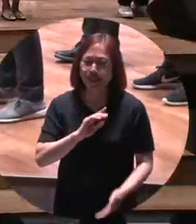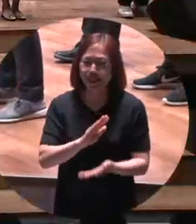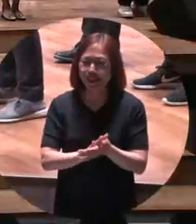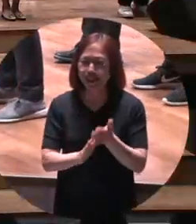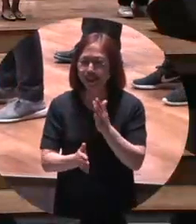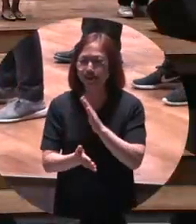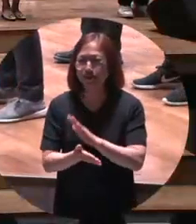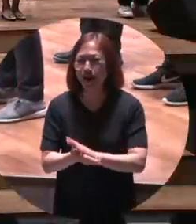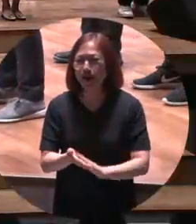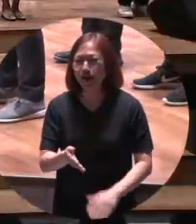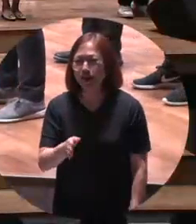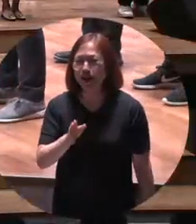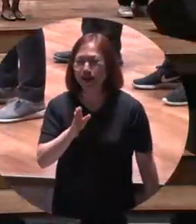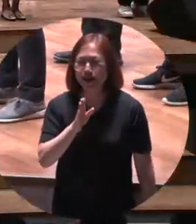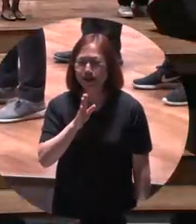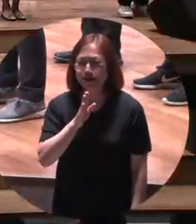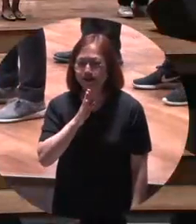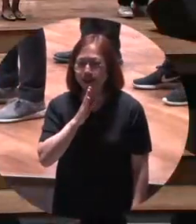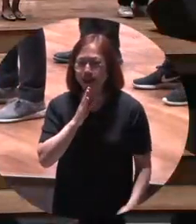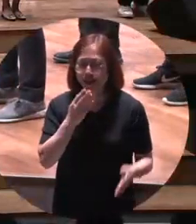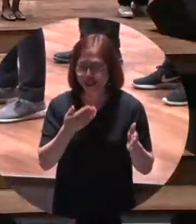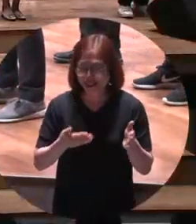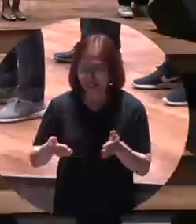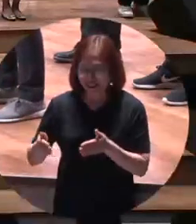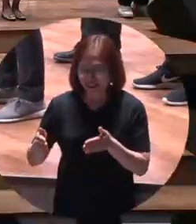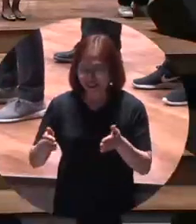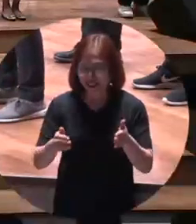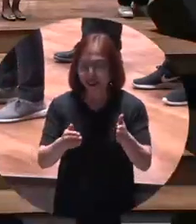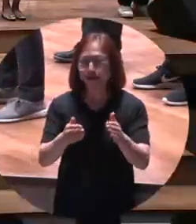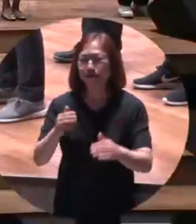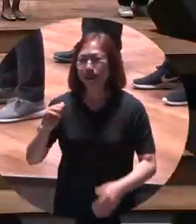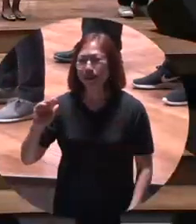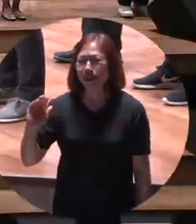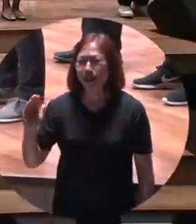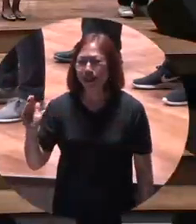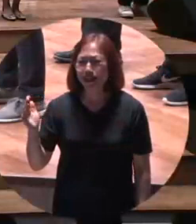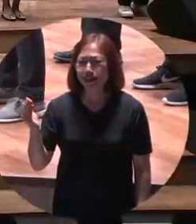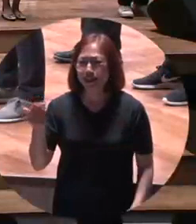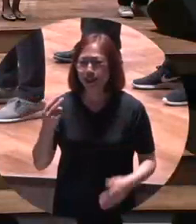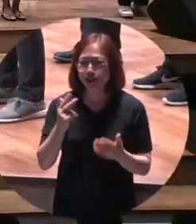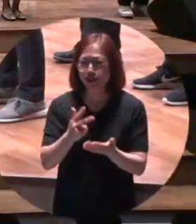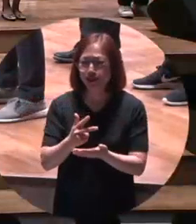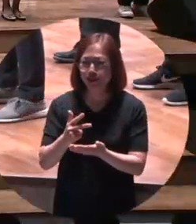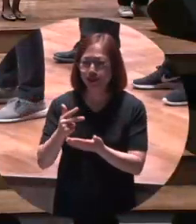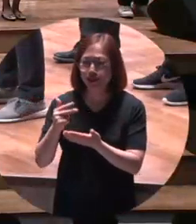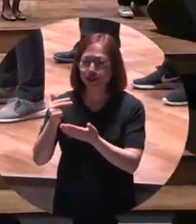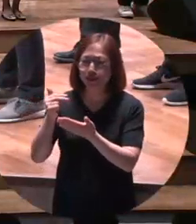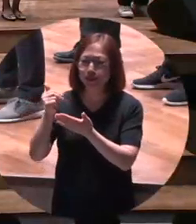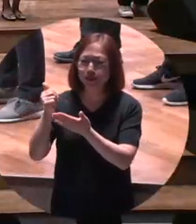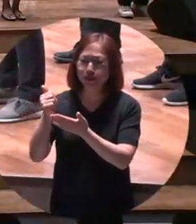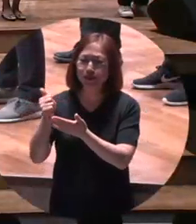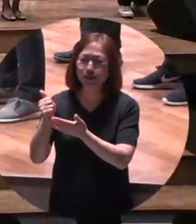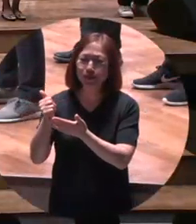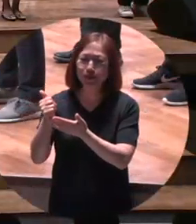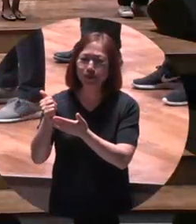다른 이름은 없네 만기 되신 주